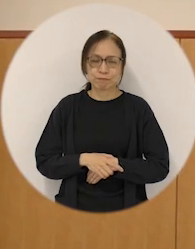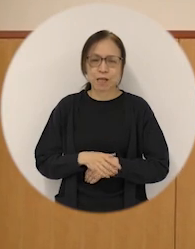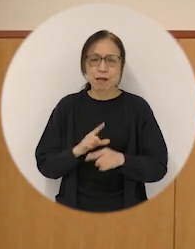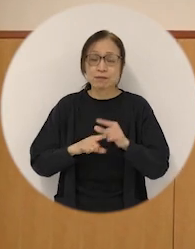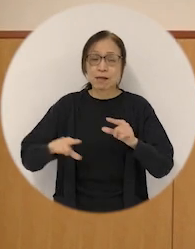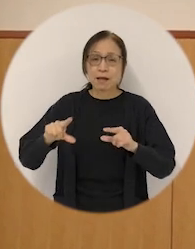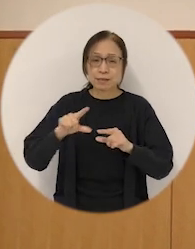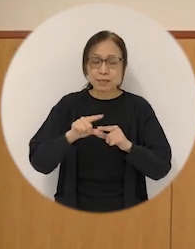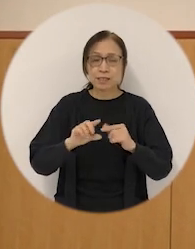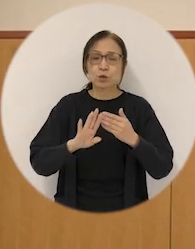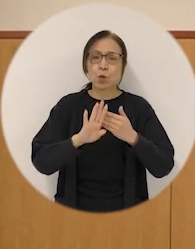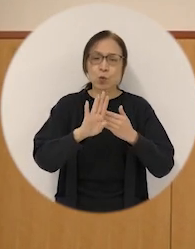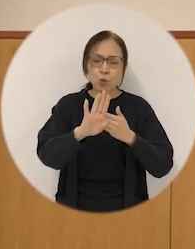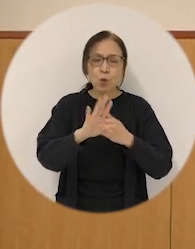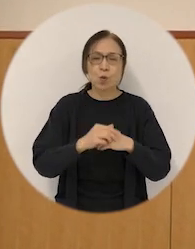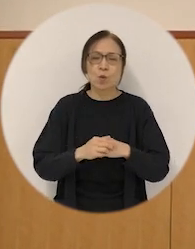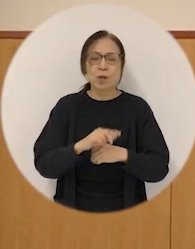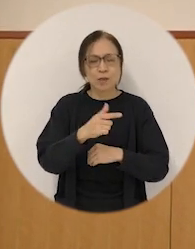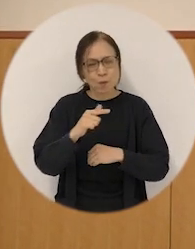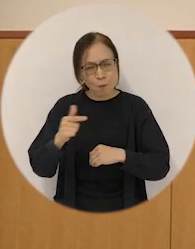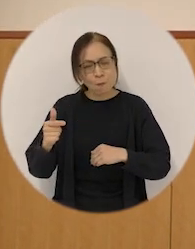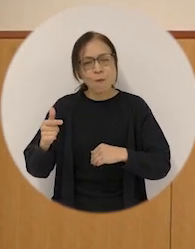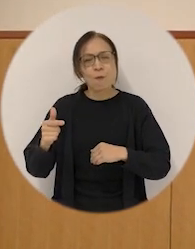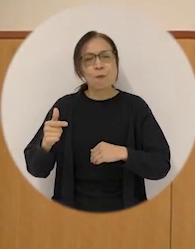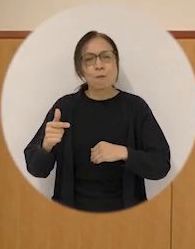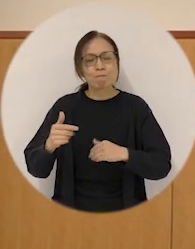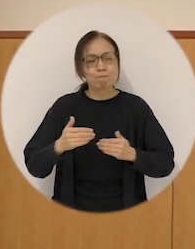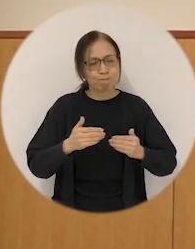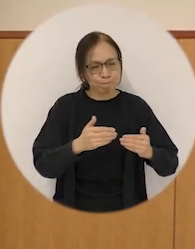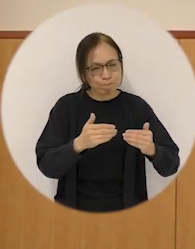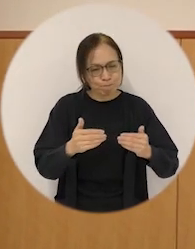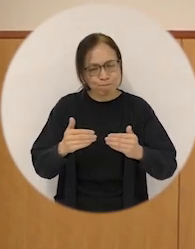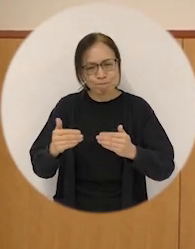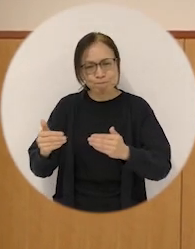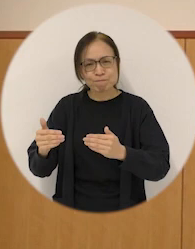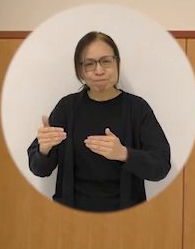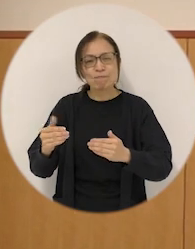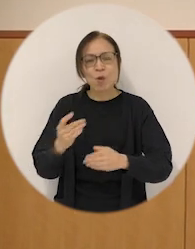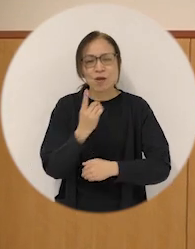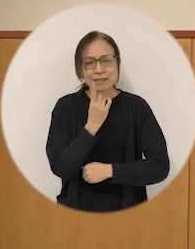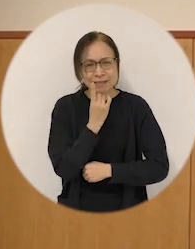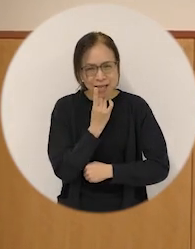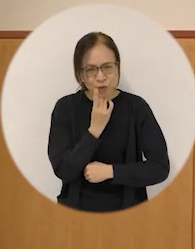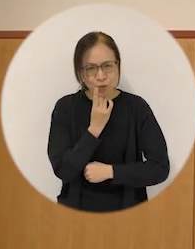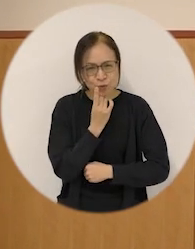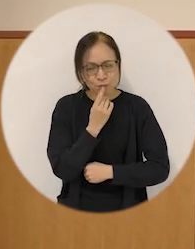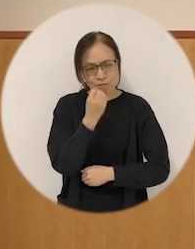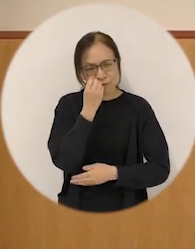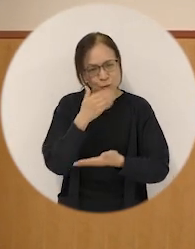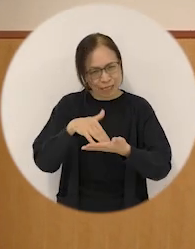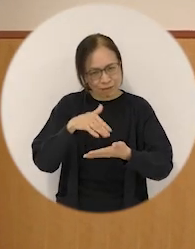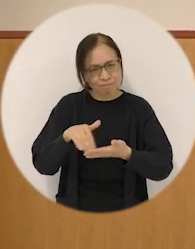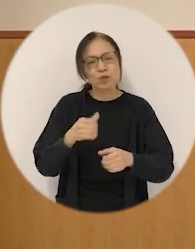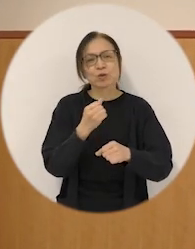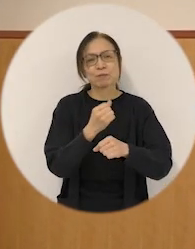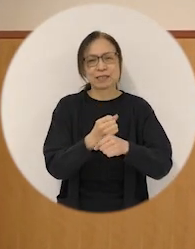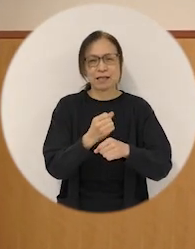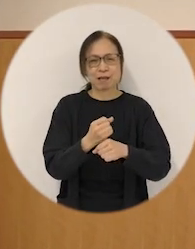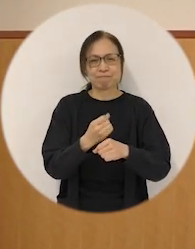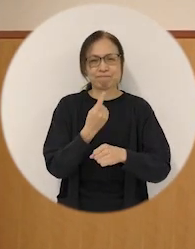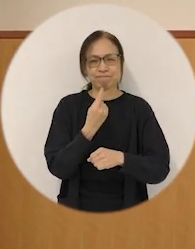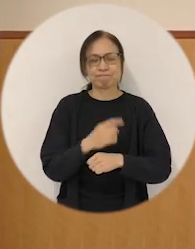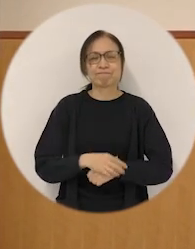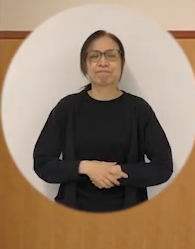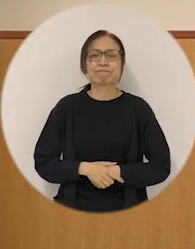後いろんな展開をされていくことを期待する予算編成としたところでございます。